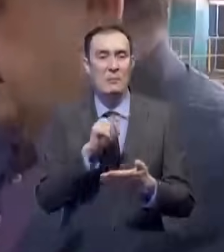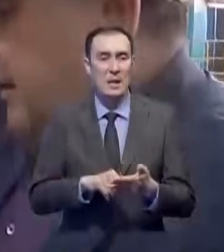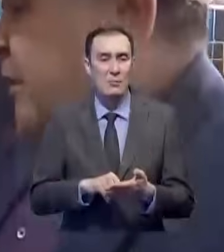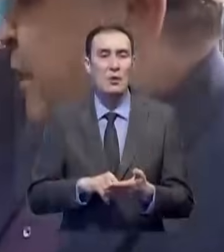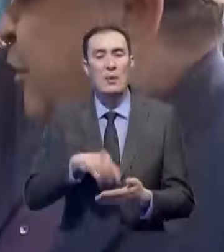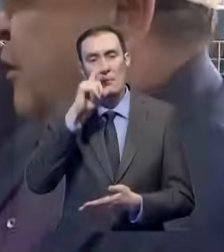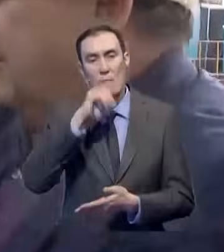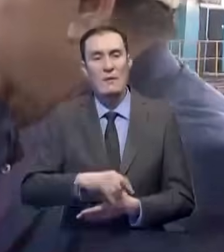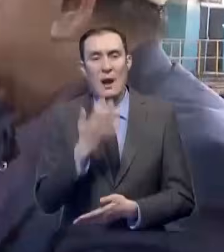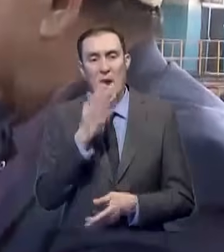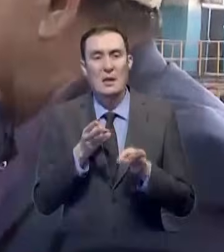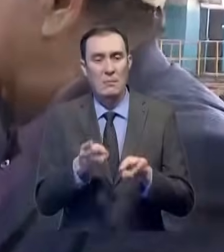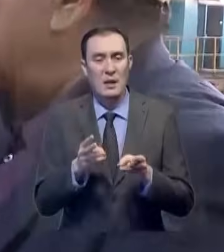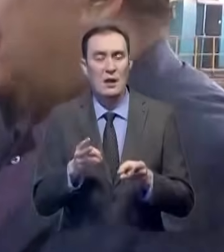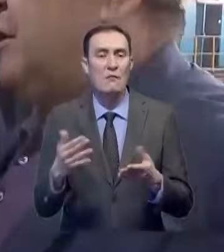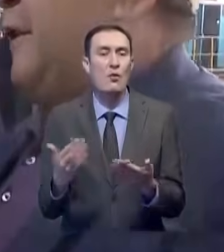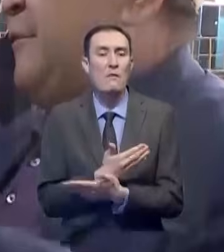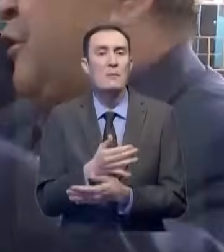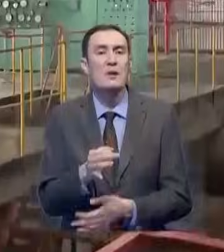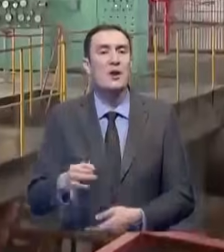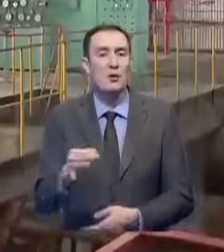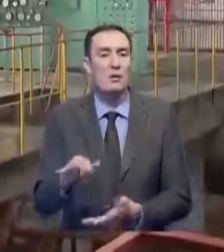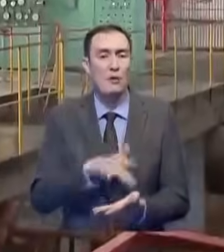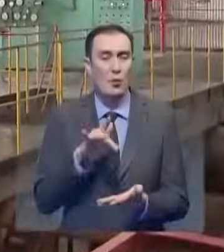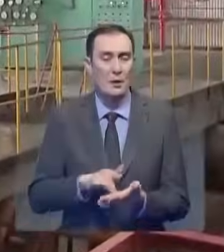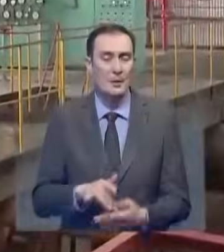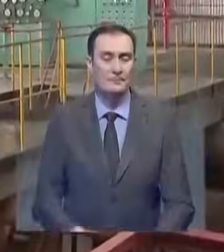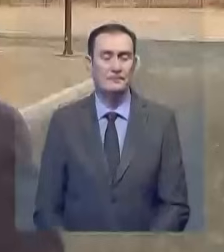проблему слабого отопления в одном из новых микрорайонов.